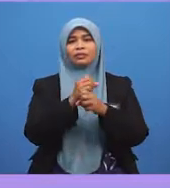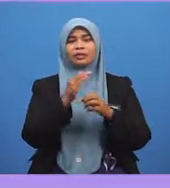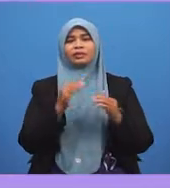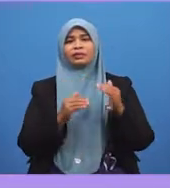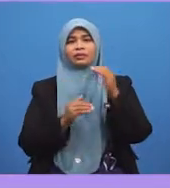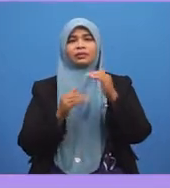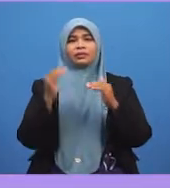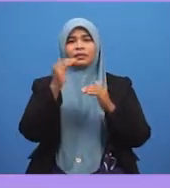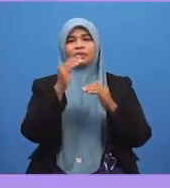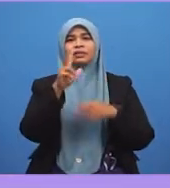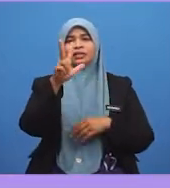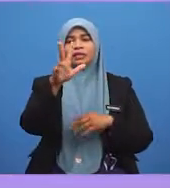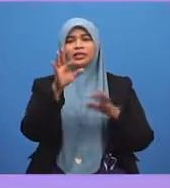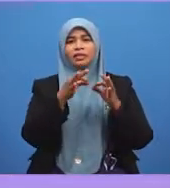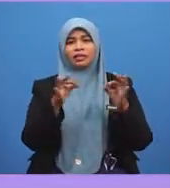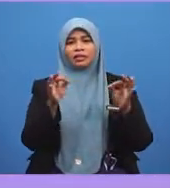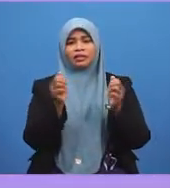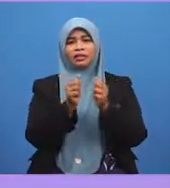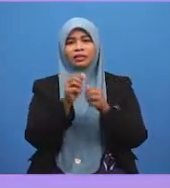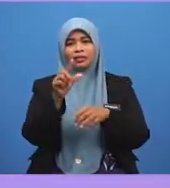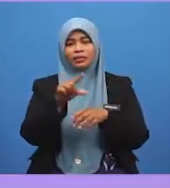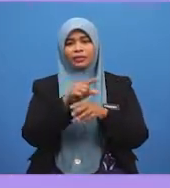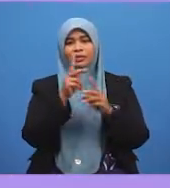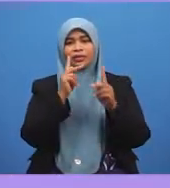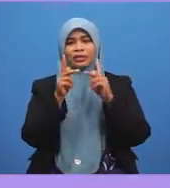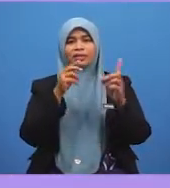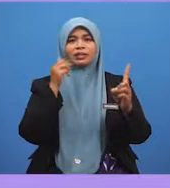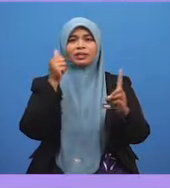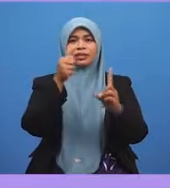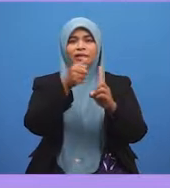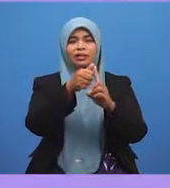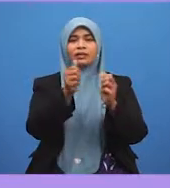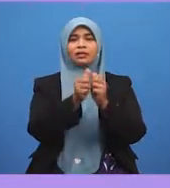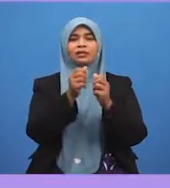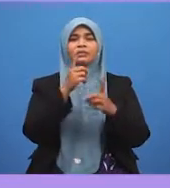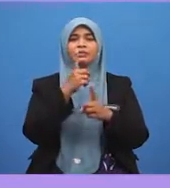3 ayat dengan menggunakan kata arah dengan betul.